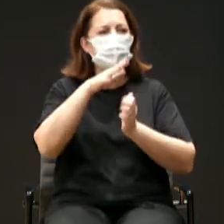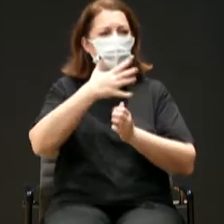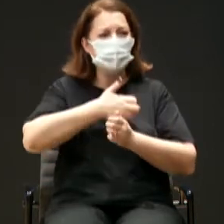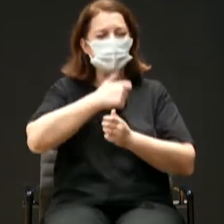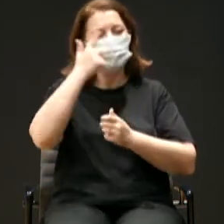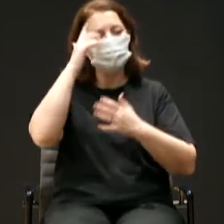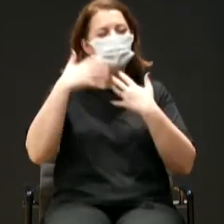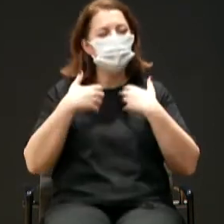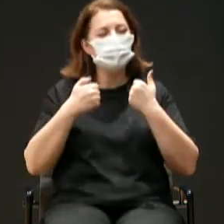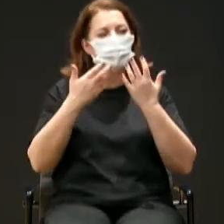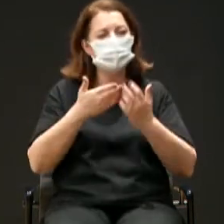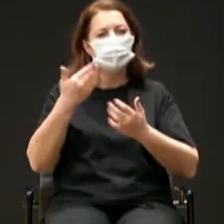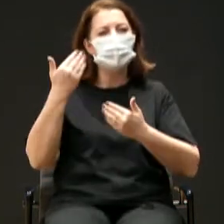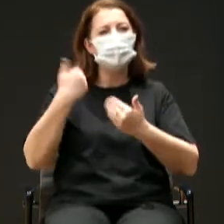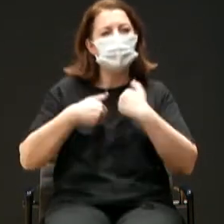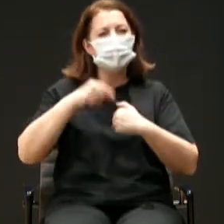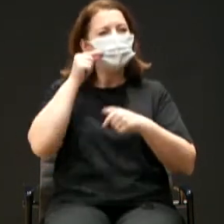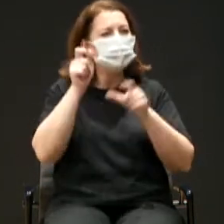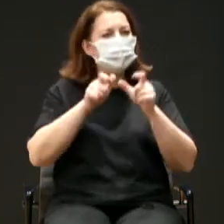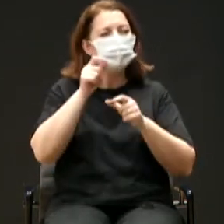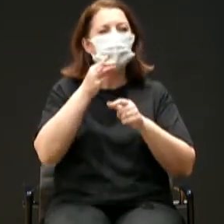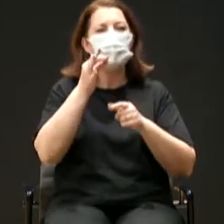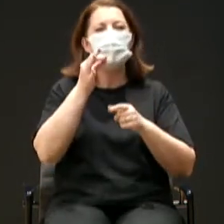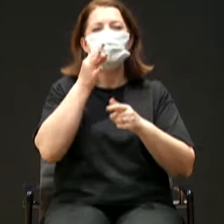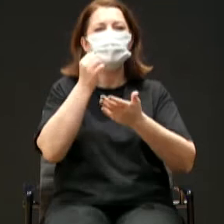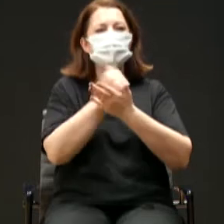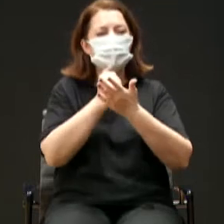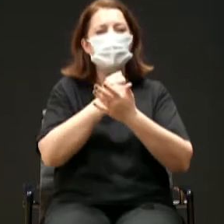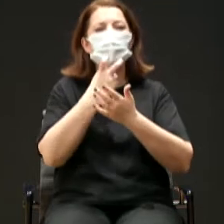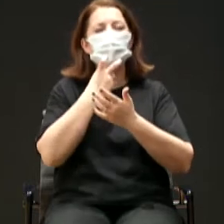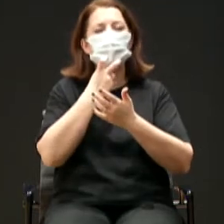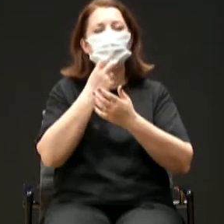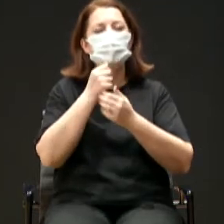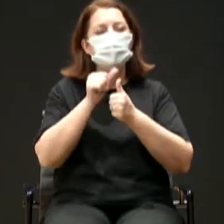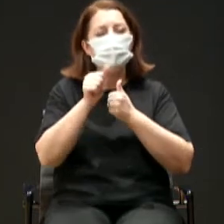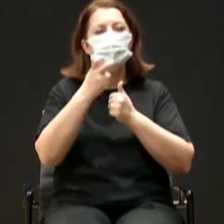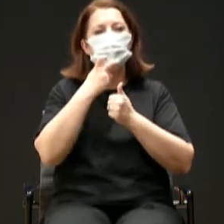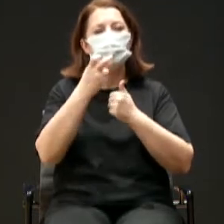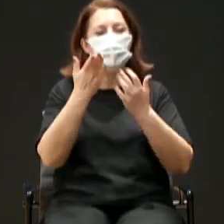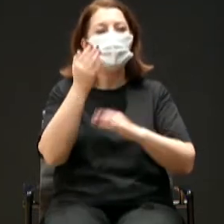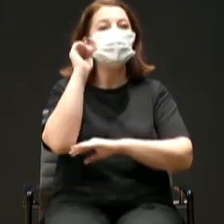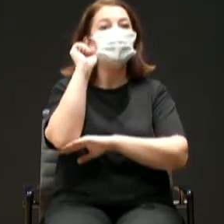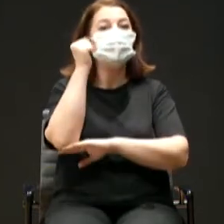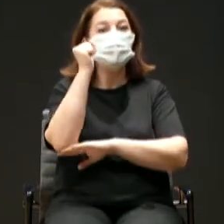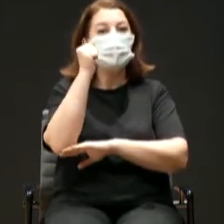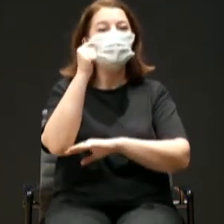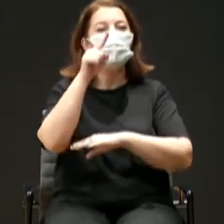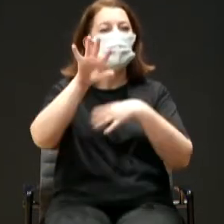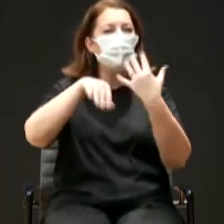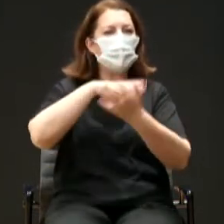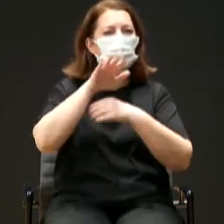başsağlığı diliyorum. Gazilerimize şifalar diliyorum, uzun ömürler diliyorum. Sivas olaylarında